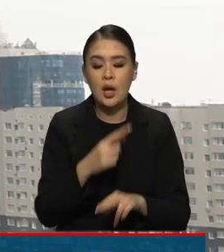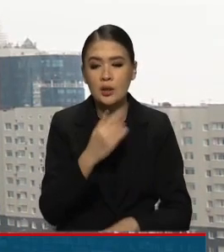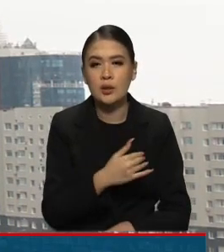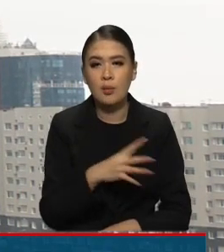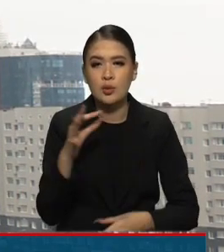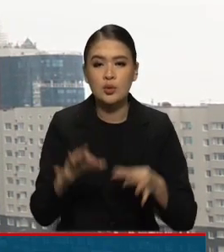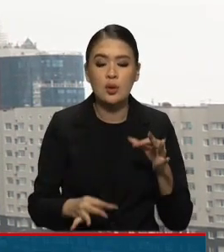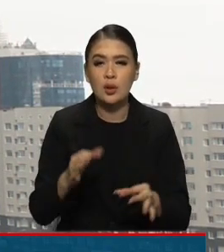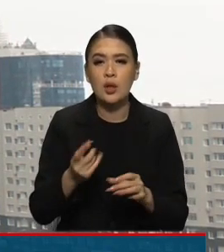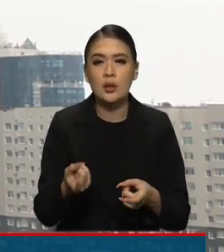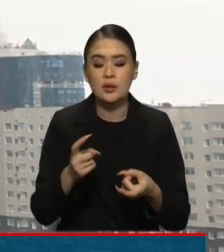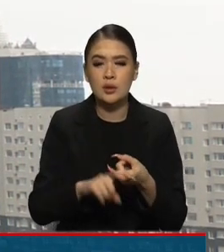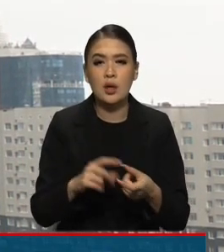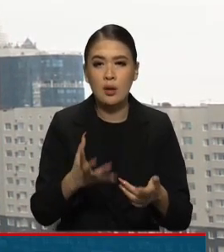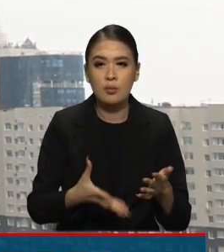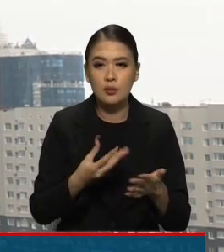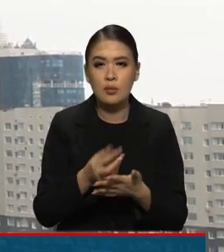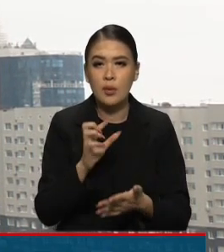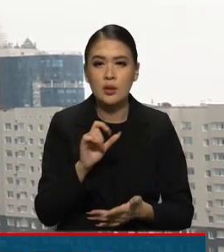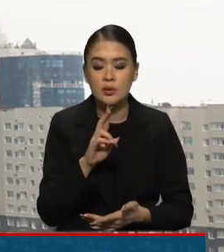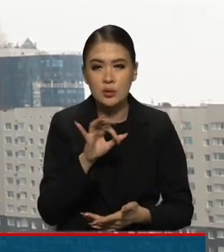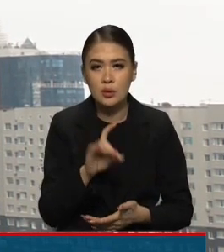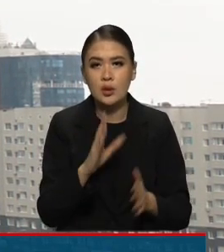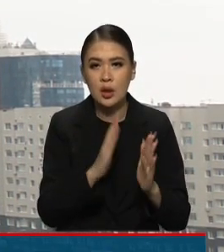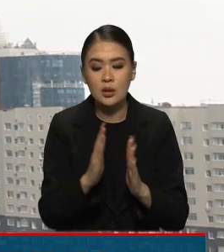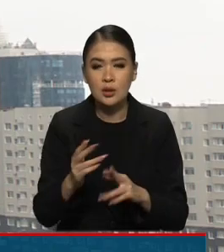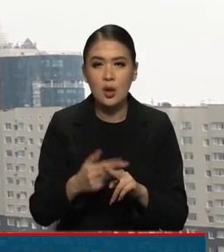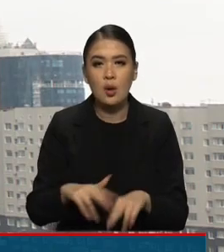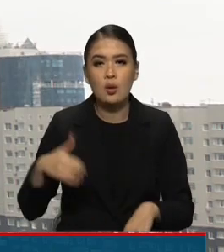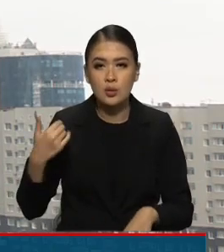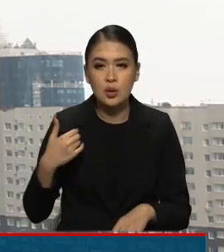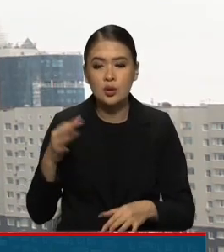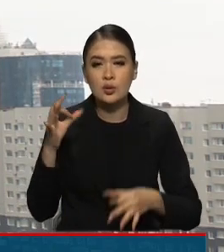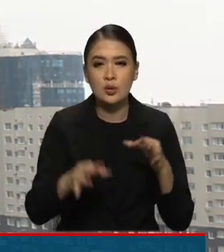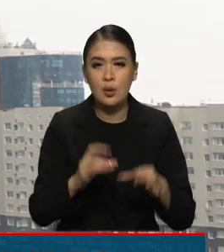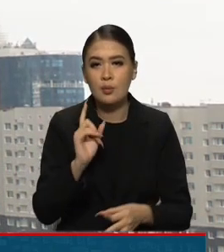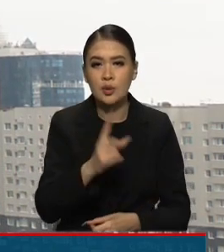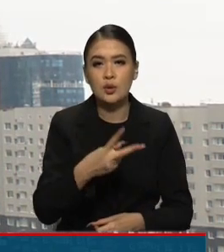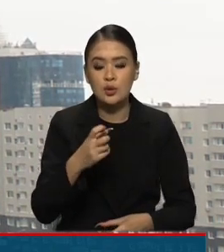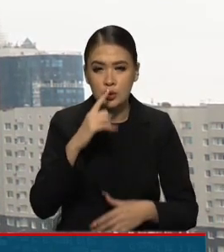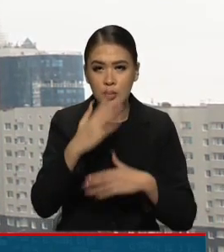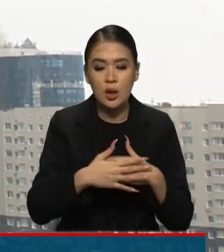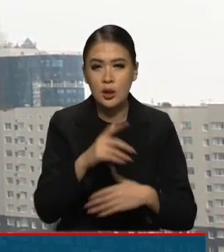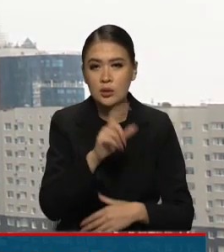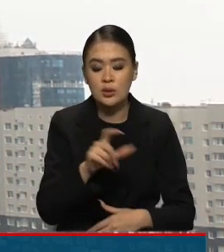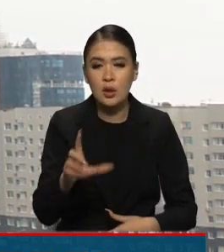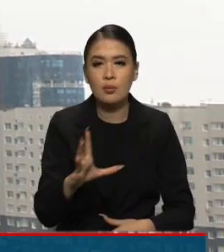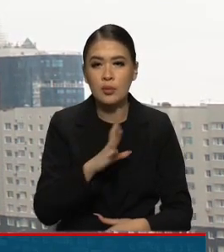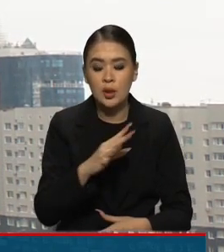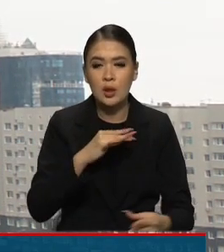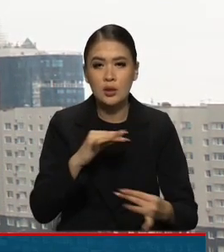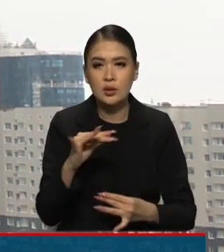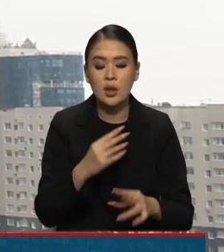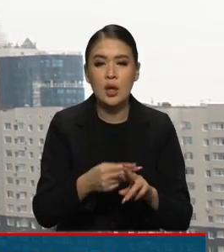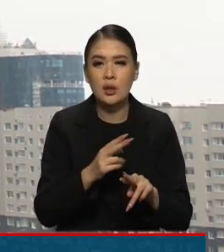арқылы банкроттық және төлем қабілеттігін қалпына келтіру рәсімін қолдану үшін соттарға 1200-ге жуық азамат жүгінген. Олардың нақты